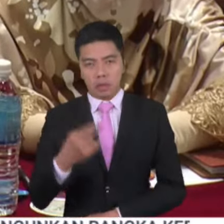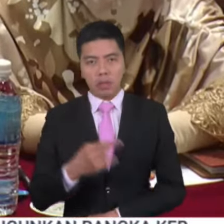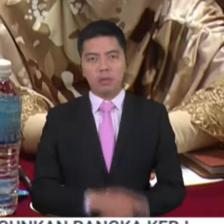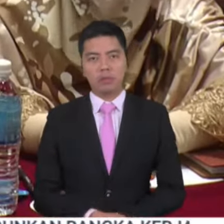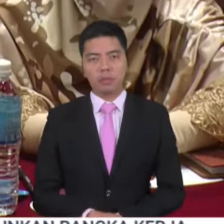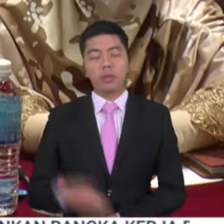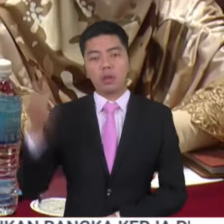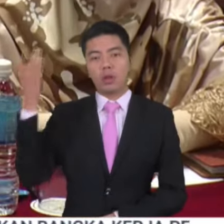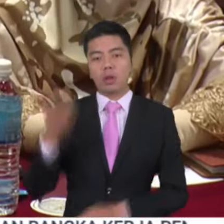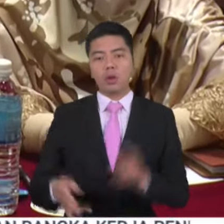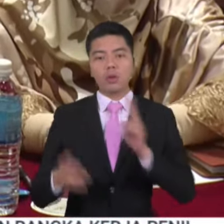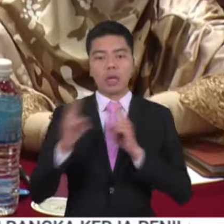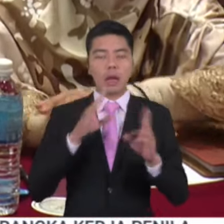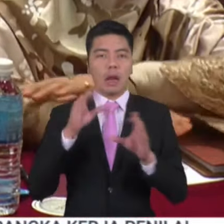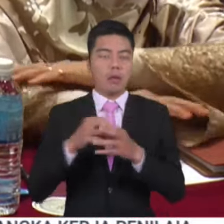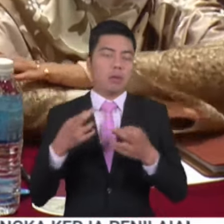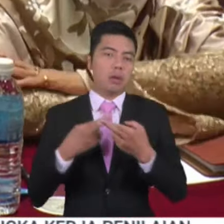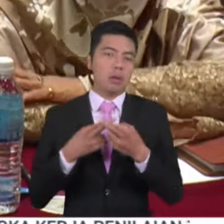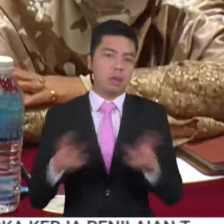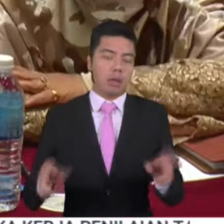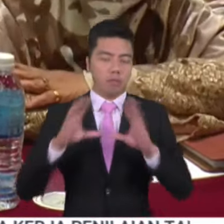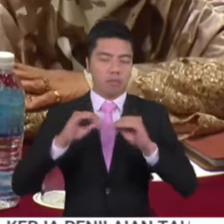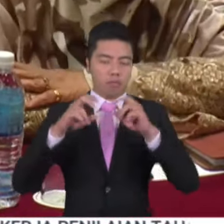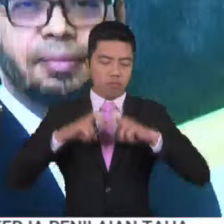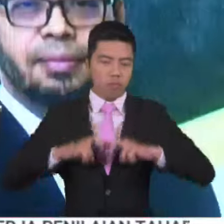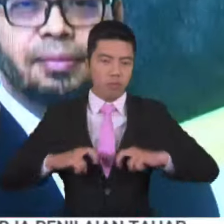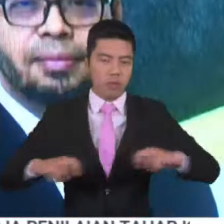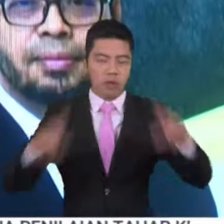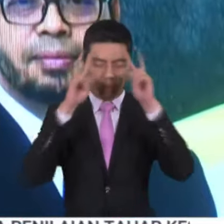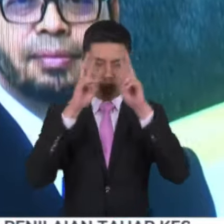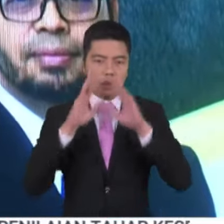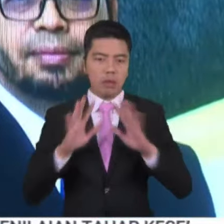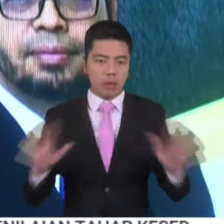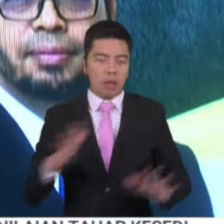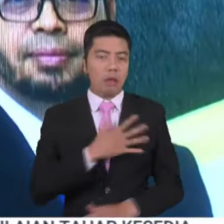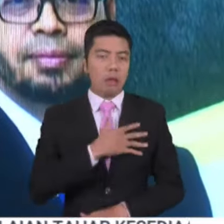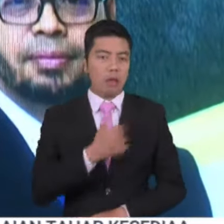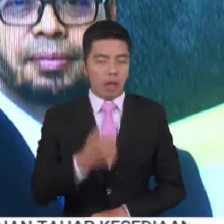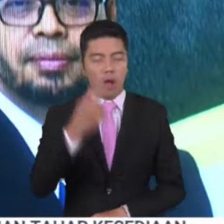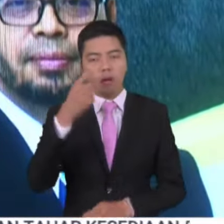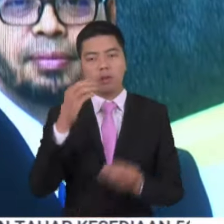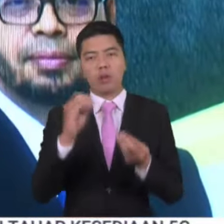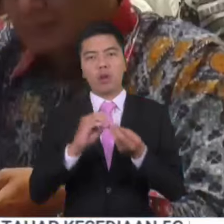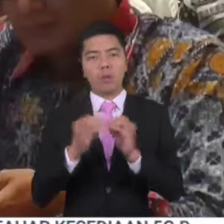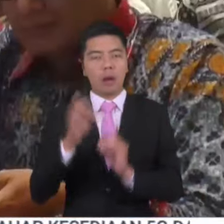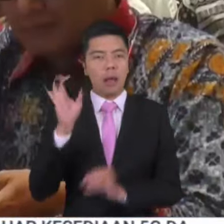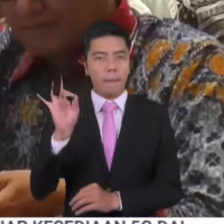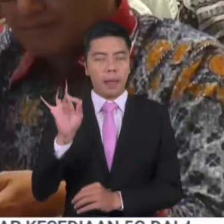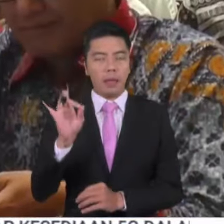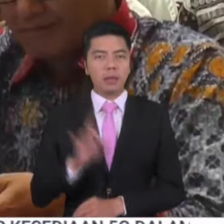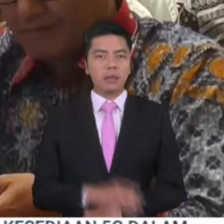Beliau berkata demikian selepas merasmikan persidangan antarabangsa kelestarian insan Kali Kelapan di Seremban.